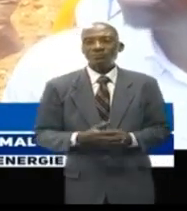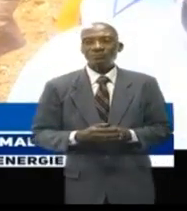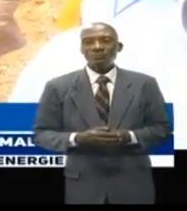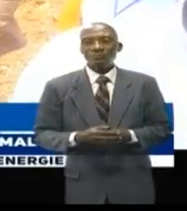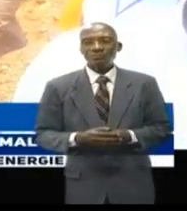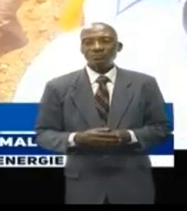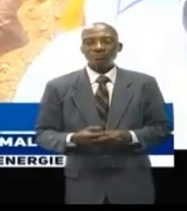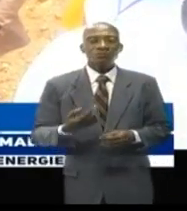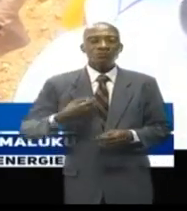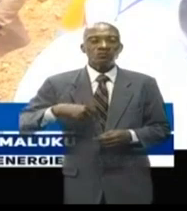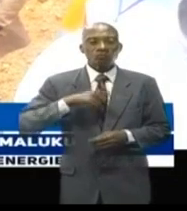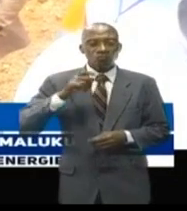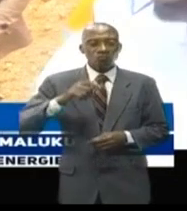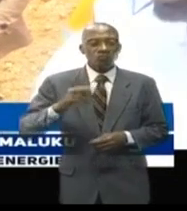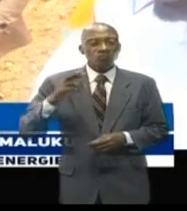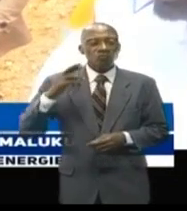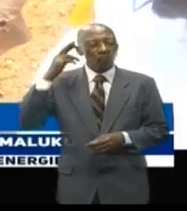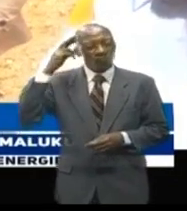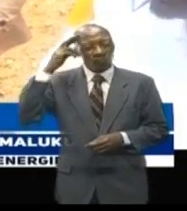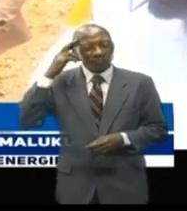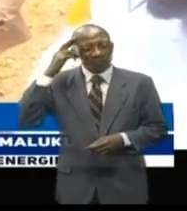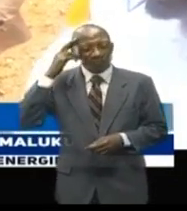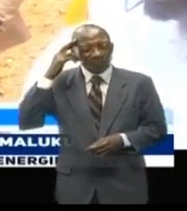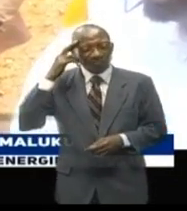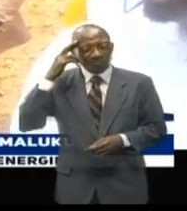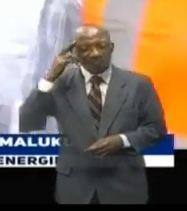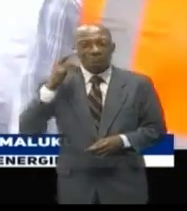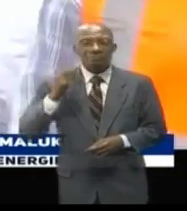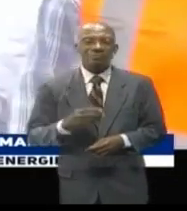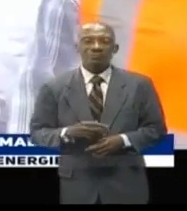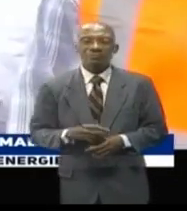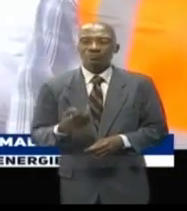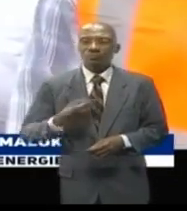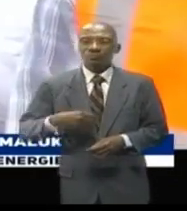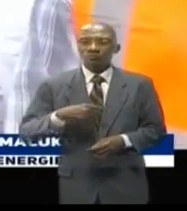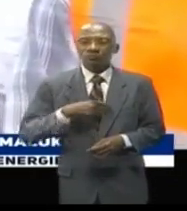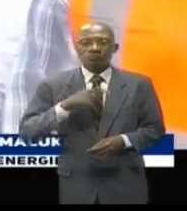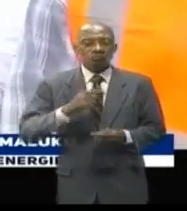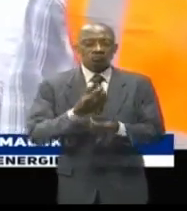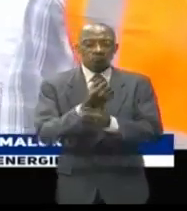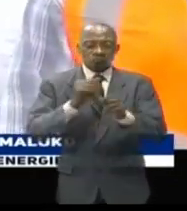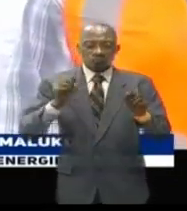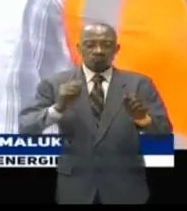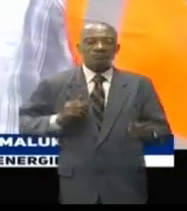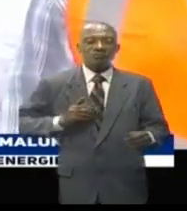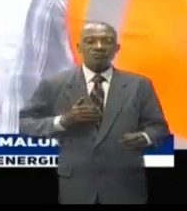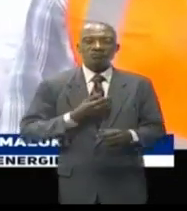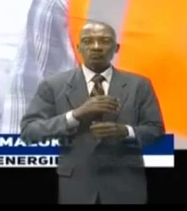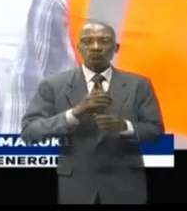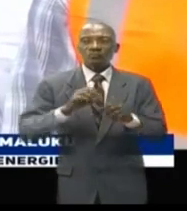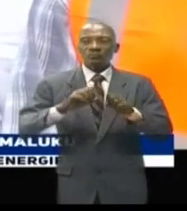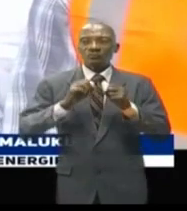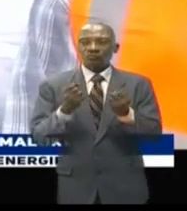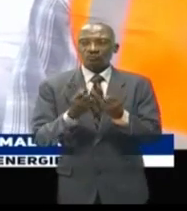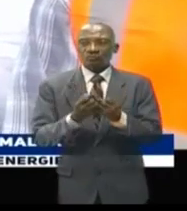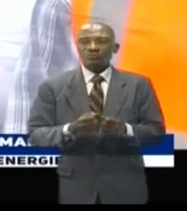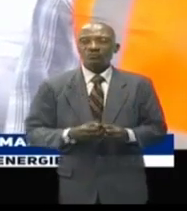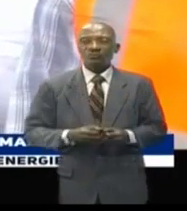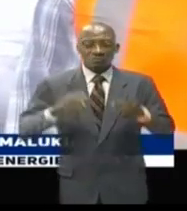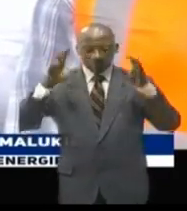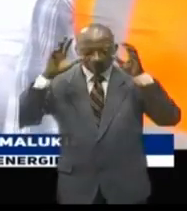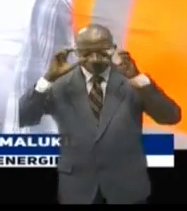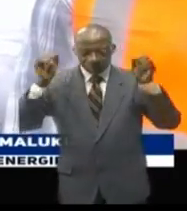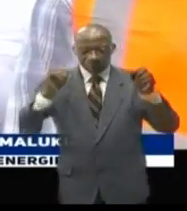arrêter toutes les contradictions pour sauver ce qui doit être fait et avec l'implication du chef de l'État qui est toujours